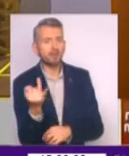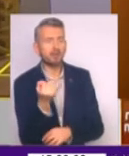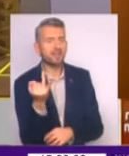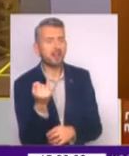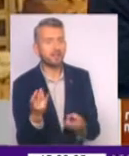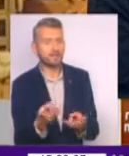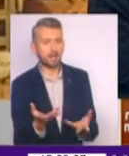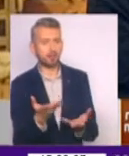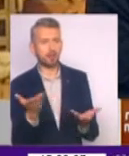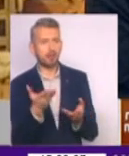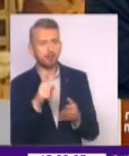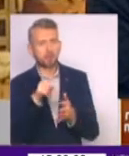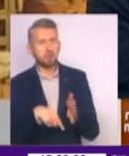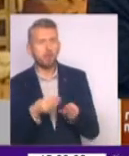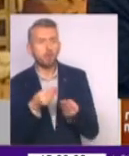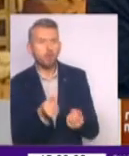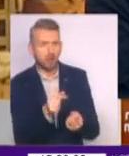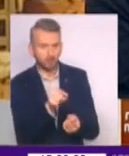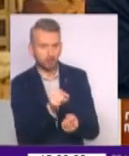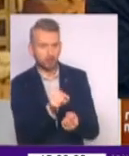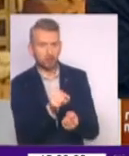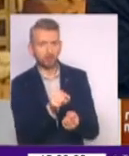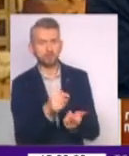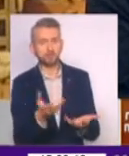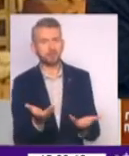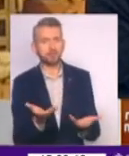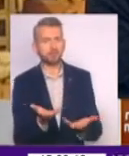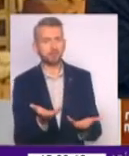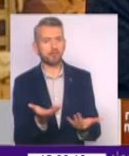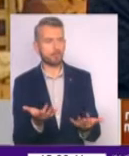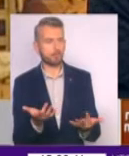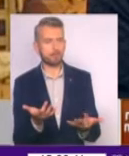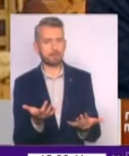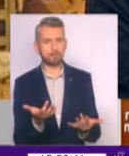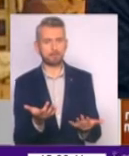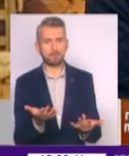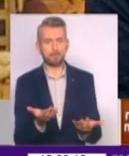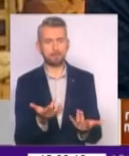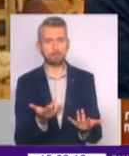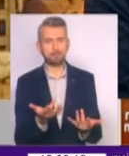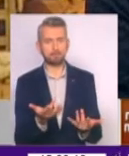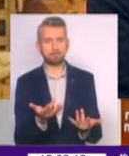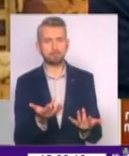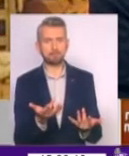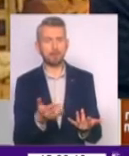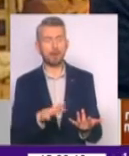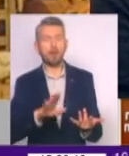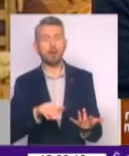чином, переконати його, які, скажімо, він отримає